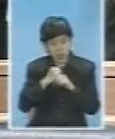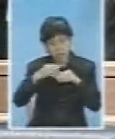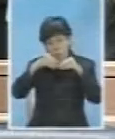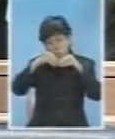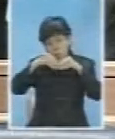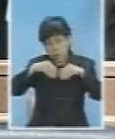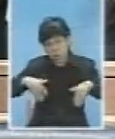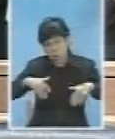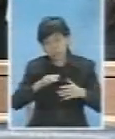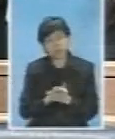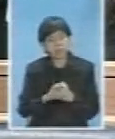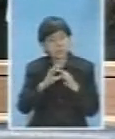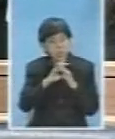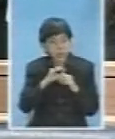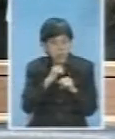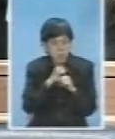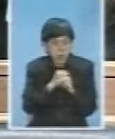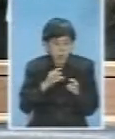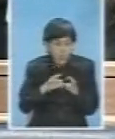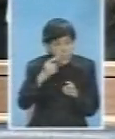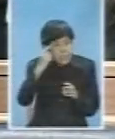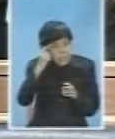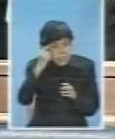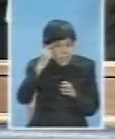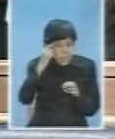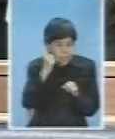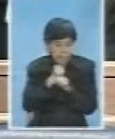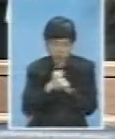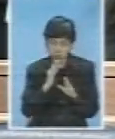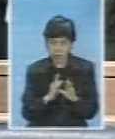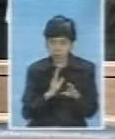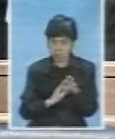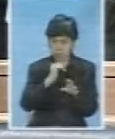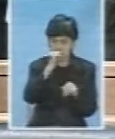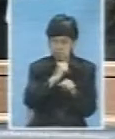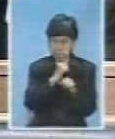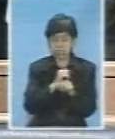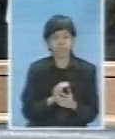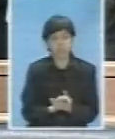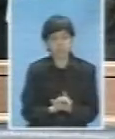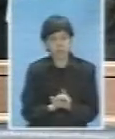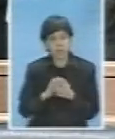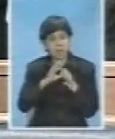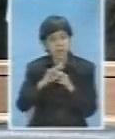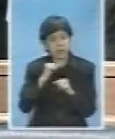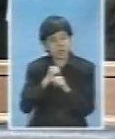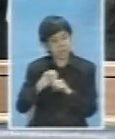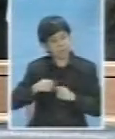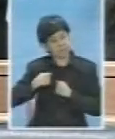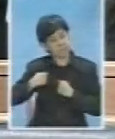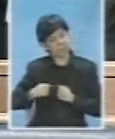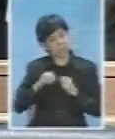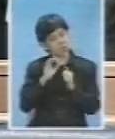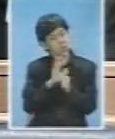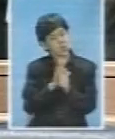ทรวงก็ดีในเรื่องของการปรับเปลี่ยนวิธีคิดในการที่จะดึงคนเก่งคนดีมาเป็นครูก็ดีในเรื่องของการสร้างขวัญกำลังใจ